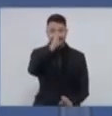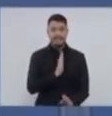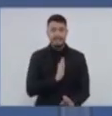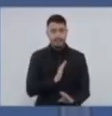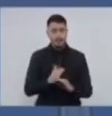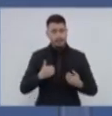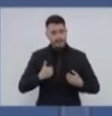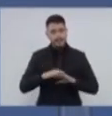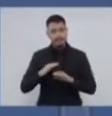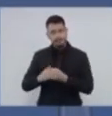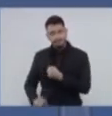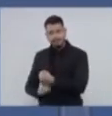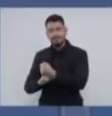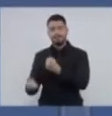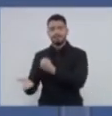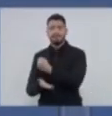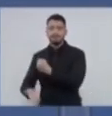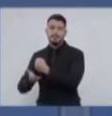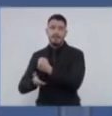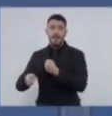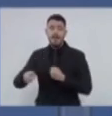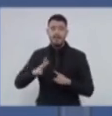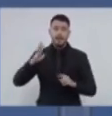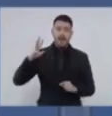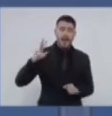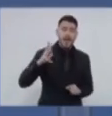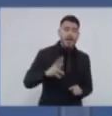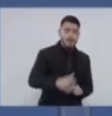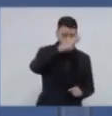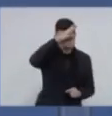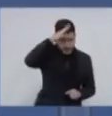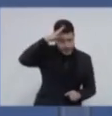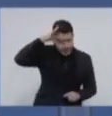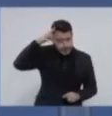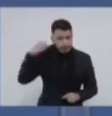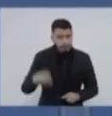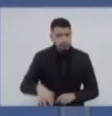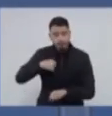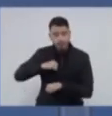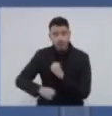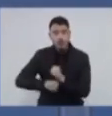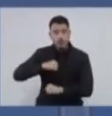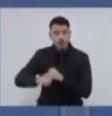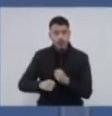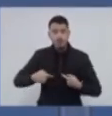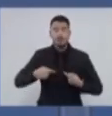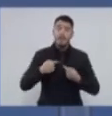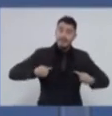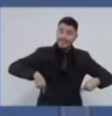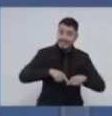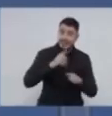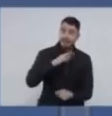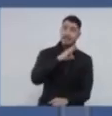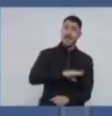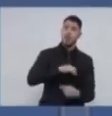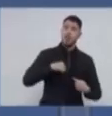αγροτών εκείνων που καθημερινά μοχθούν για να απολαμβάνουμε εμείς τα αγαθά των κόπων τους αυτών που